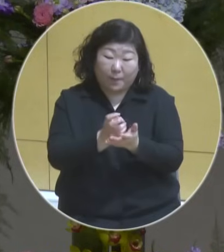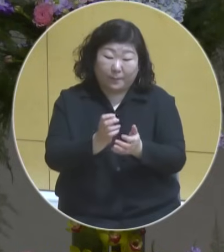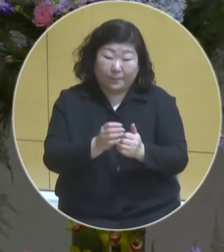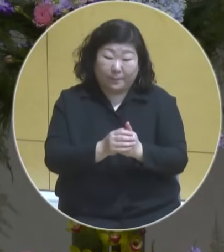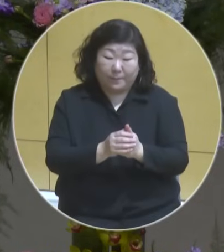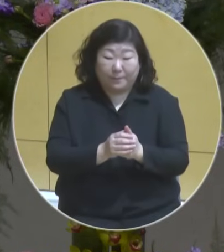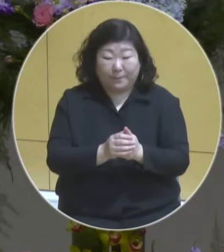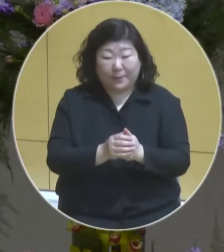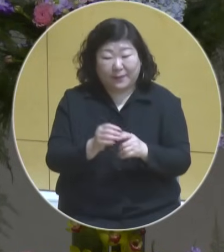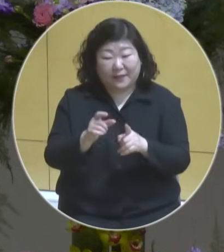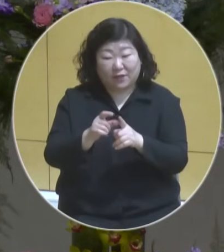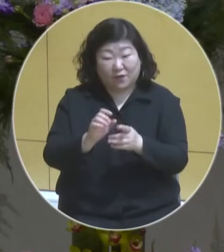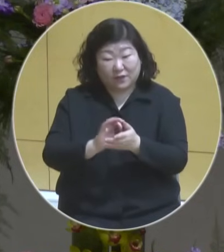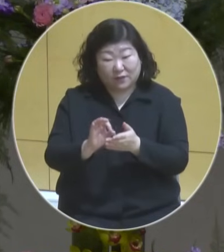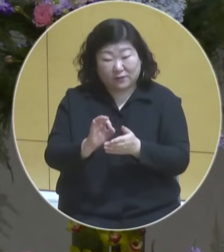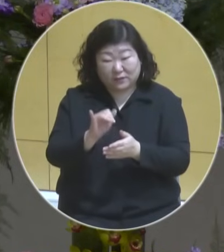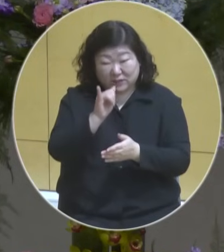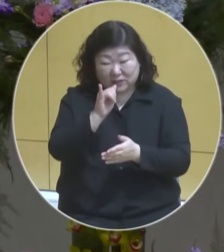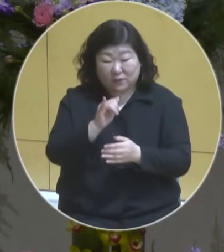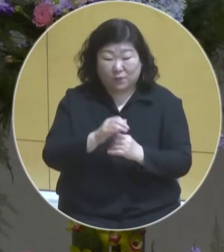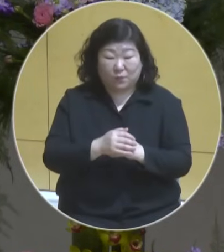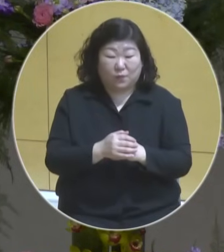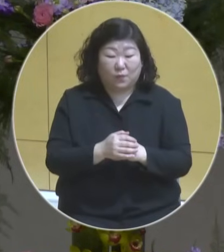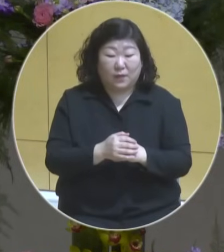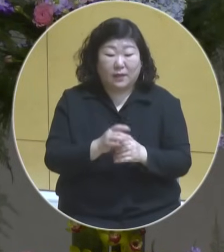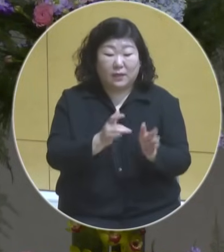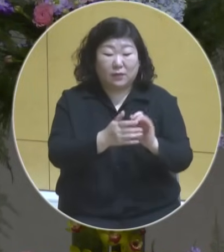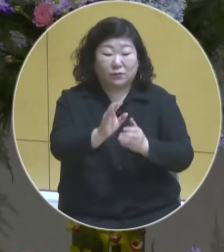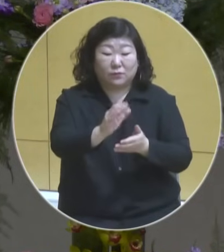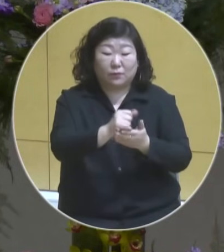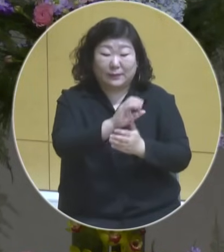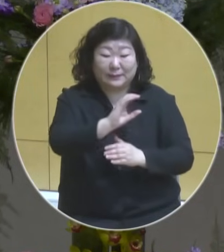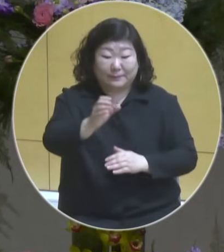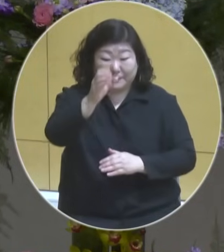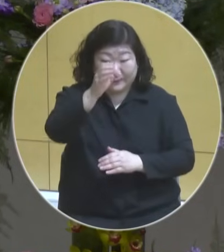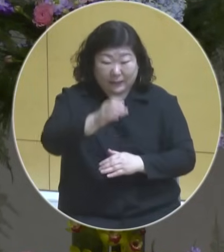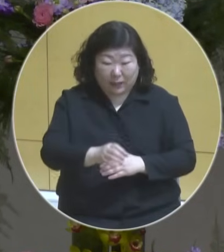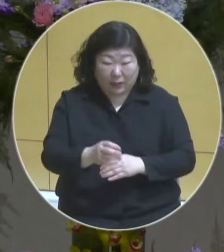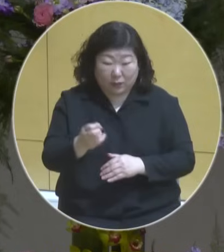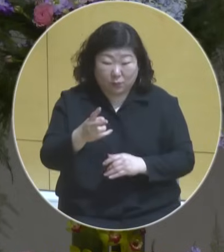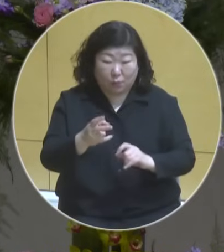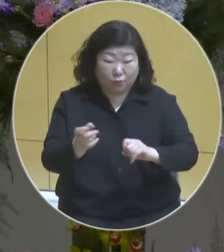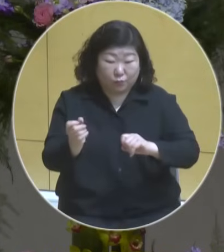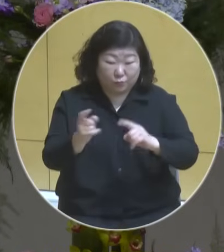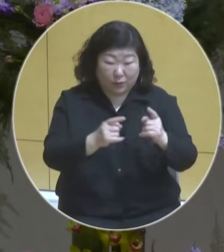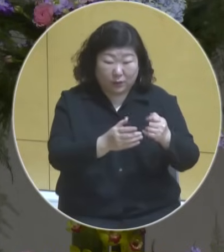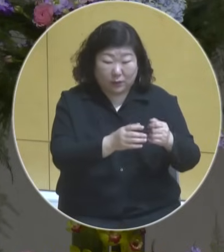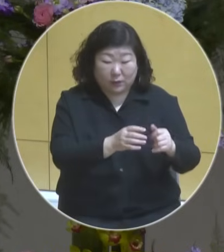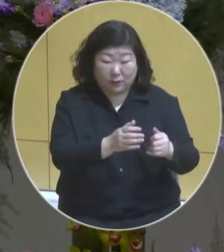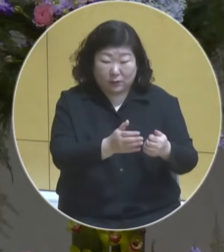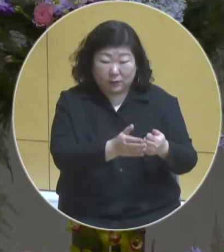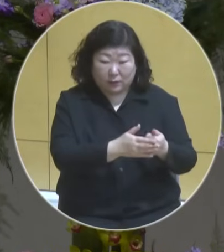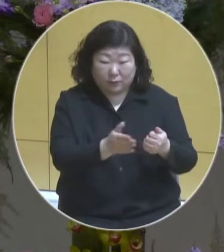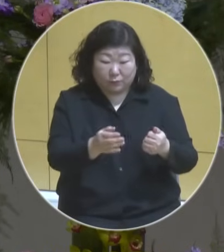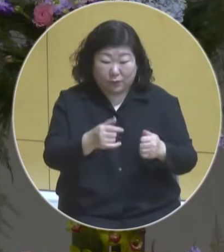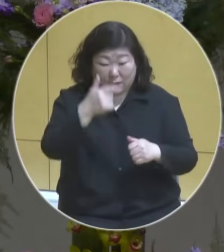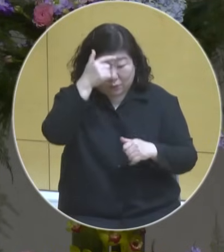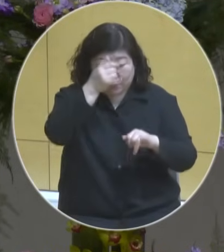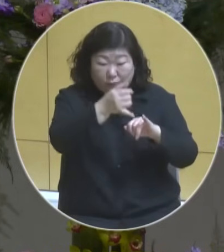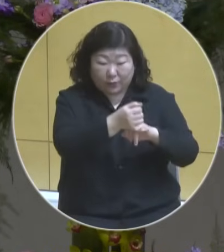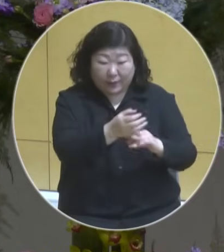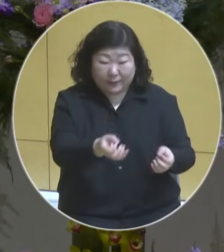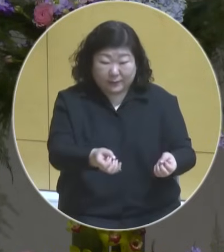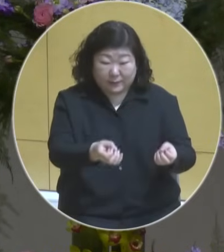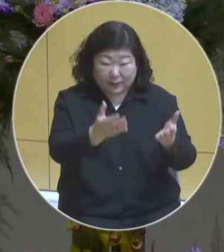사람인데요 우리가 예수 그리스도의 십자가와 부활로 인해서 구 구약의 어떤 제사와